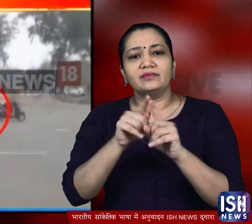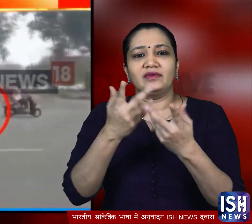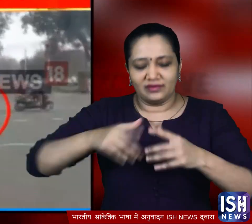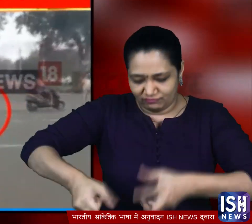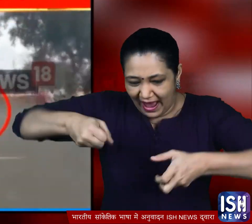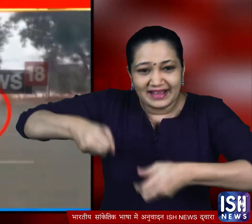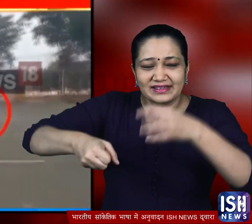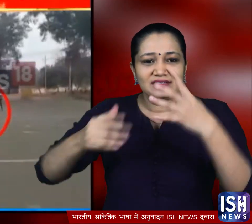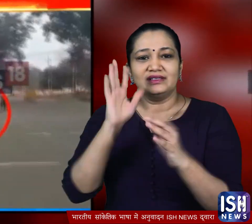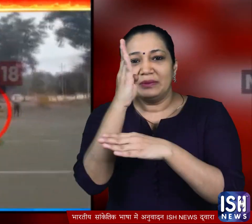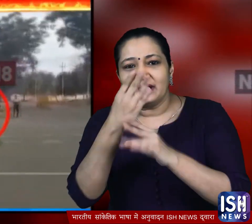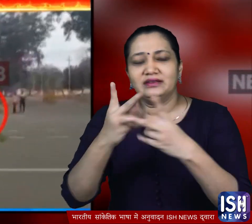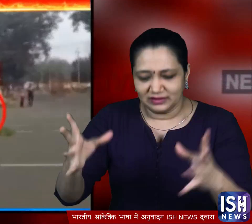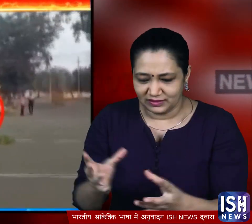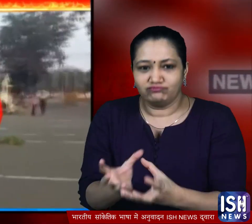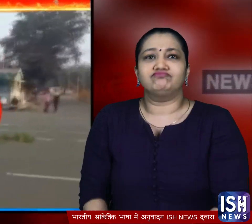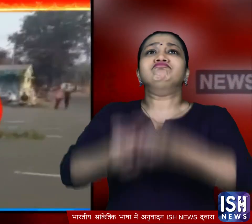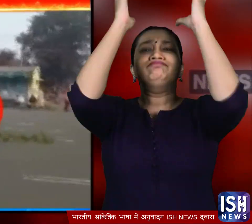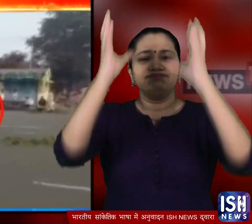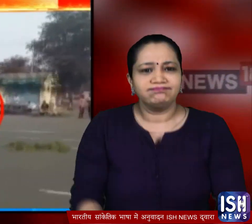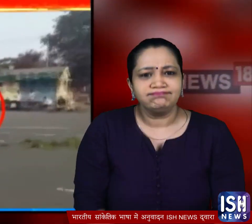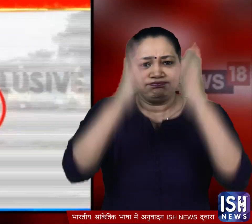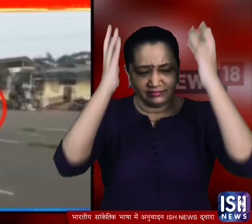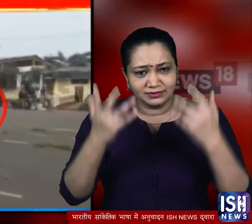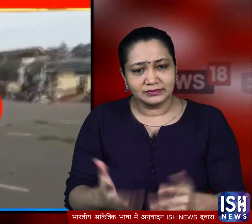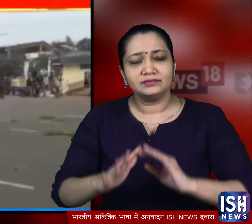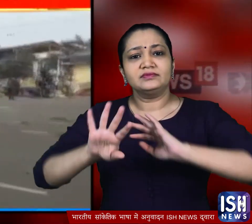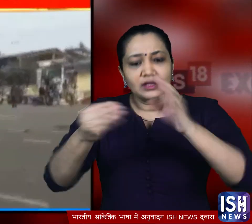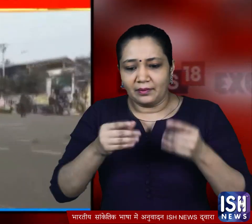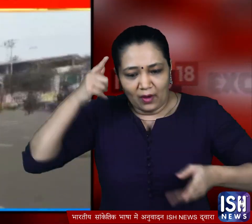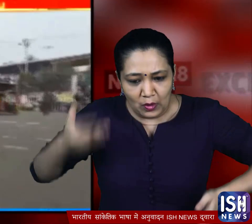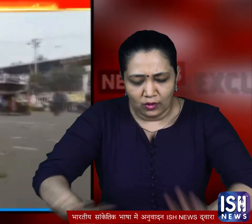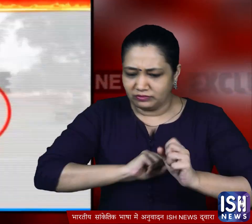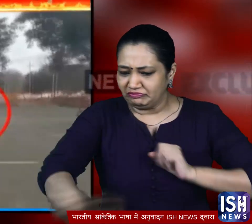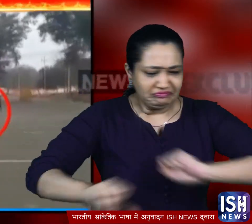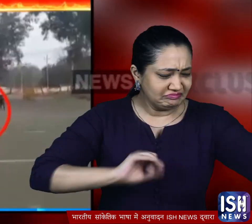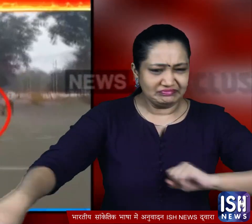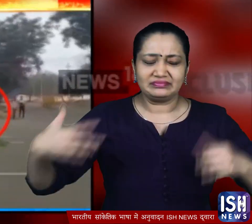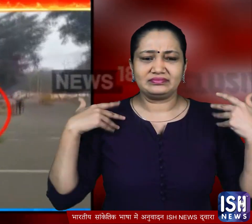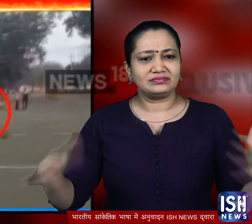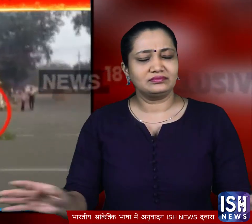गुस्से में अपने झोले से पत्तेदार सब्जी की कुछ गड्डियां हवा में उछाली, जबकि कुछ गड्डियां उसने सड़क पर फेंक दी।